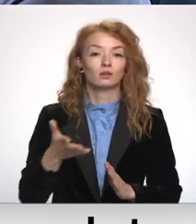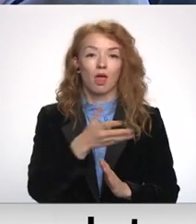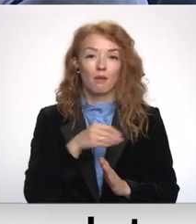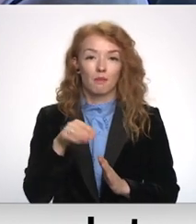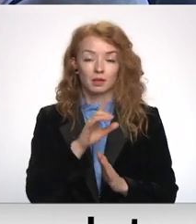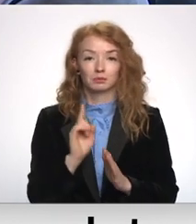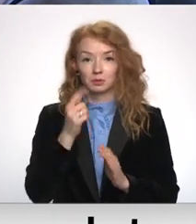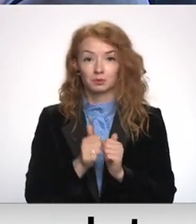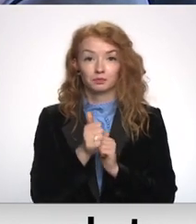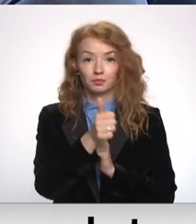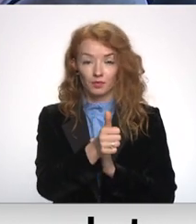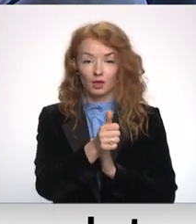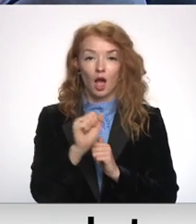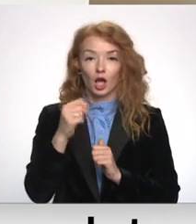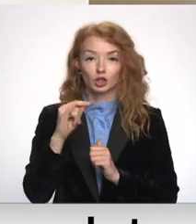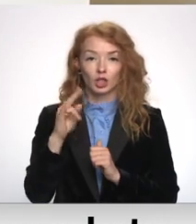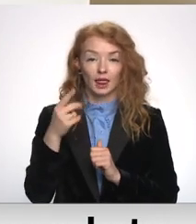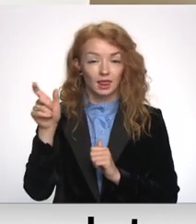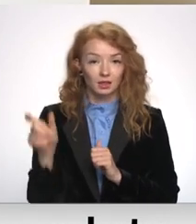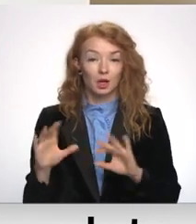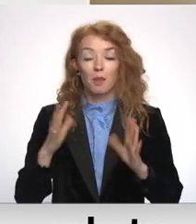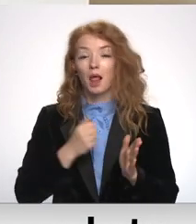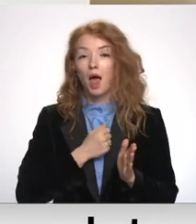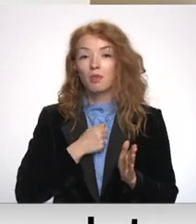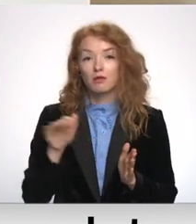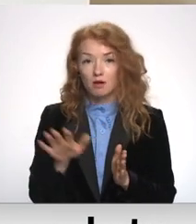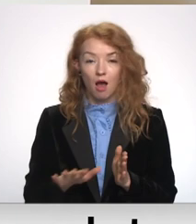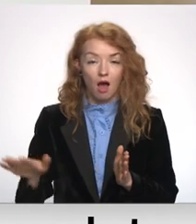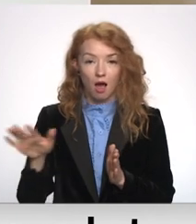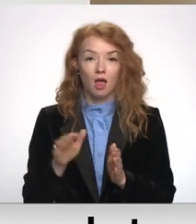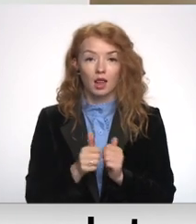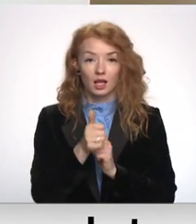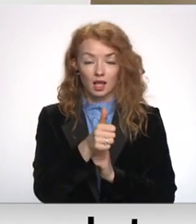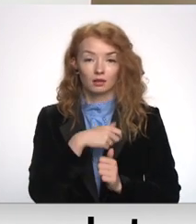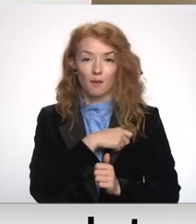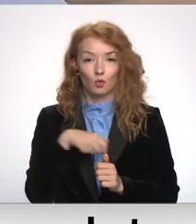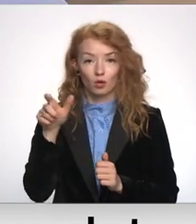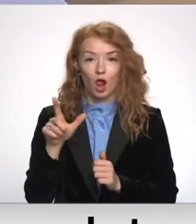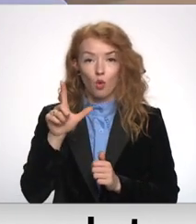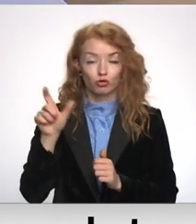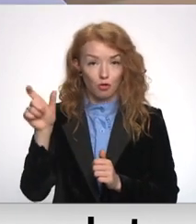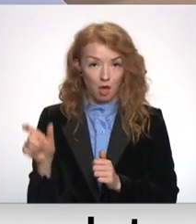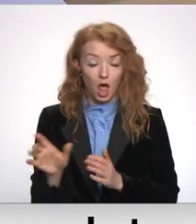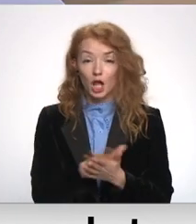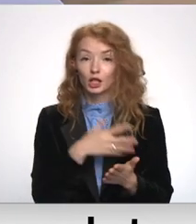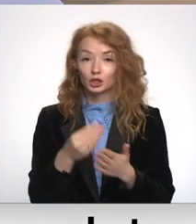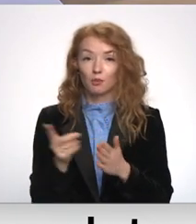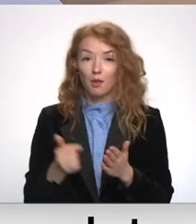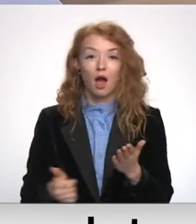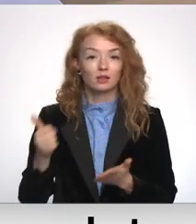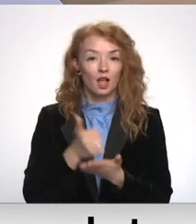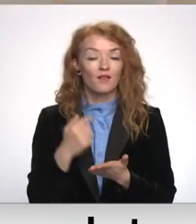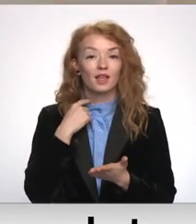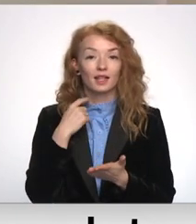kandidē Saeimas deputāts Valērijs Agešins, bet Latgales saraksts līderi ir Saeimas deputāte Regīna Ločmele, kur līdz šim pārstāvēja